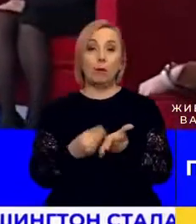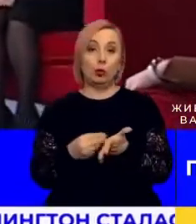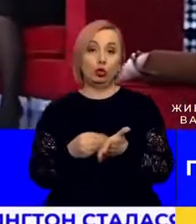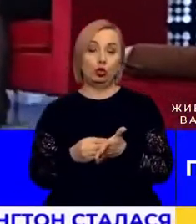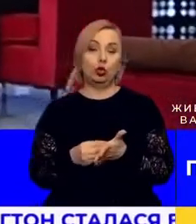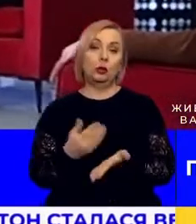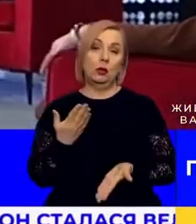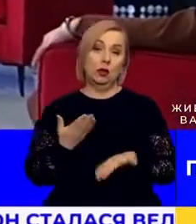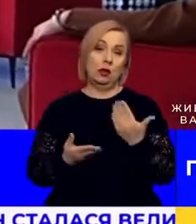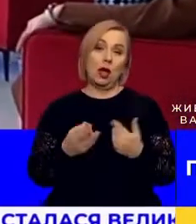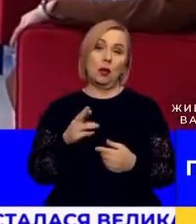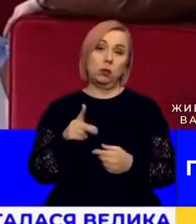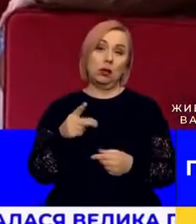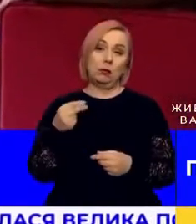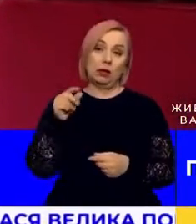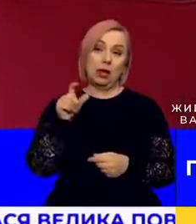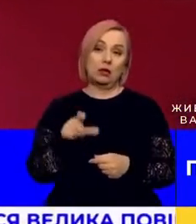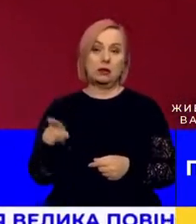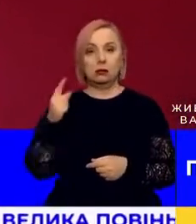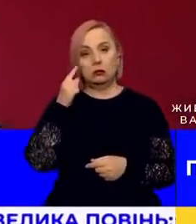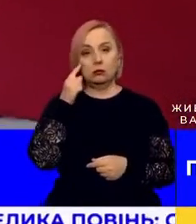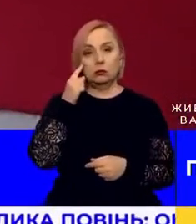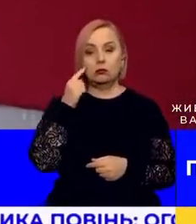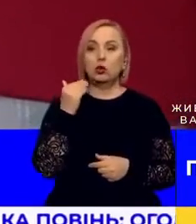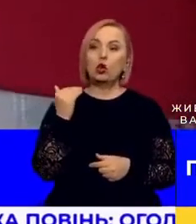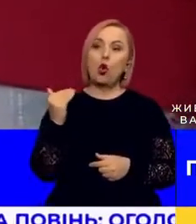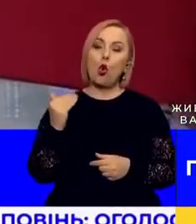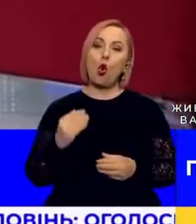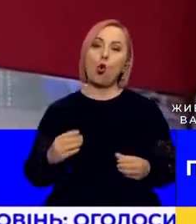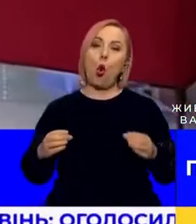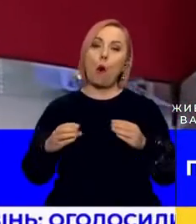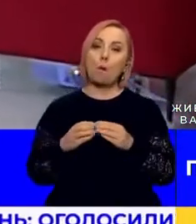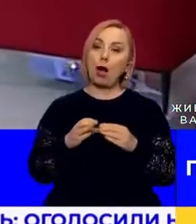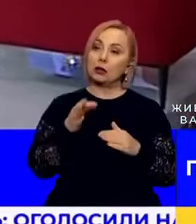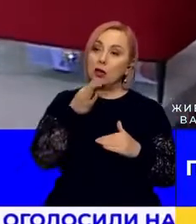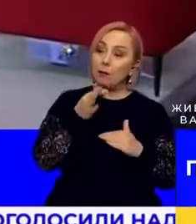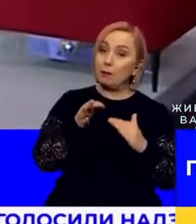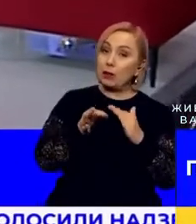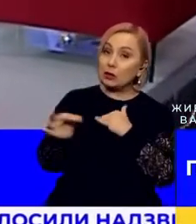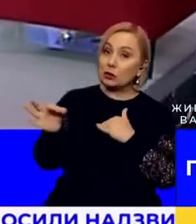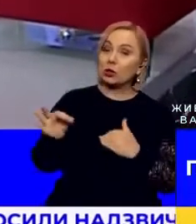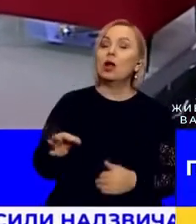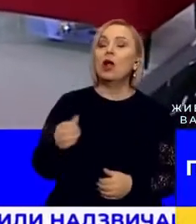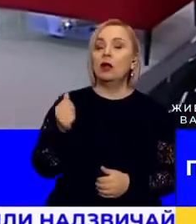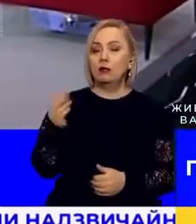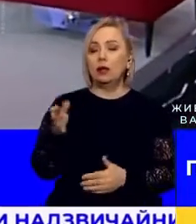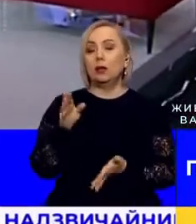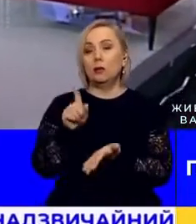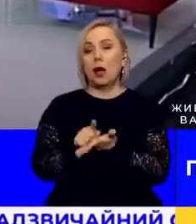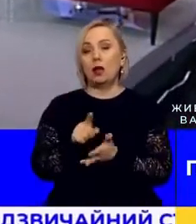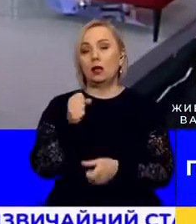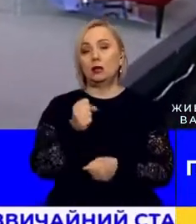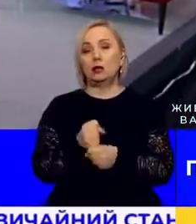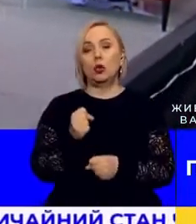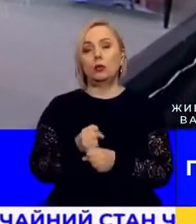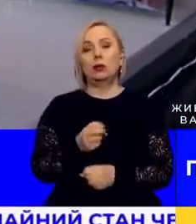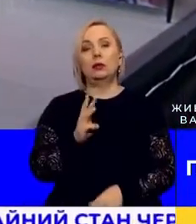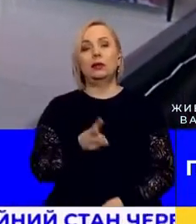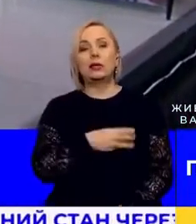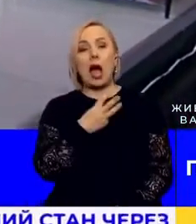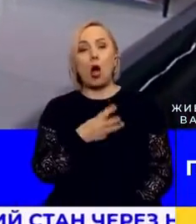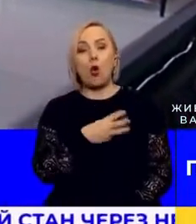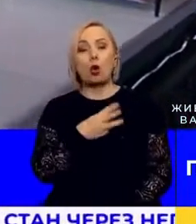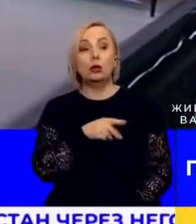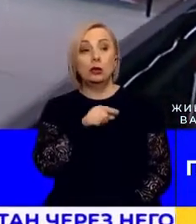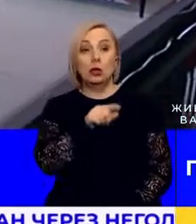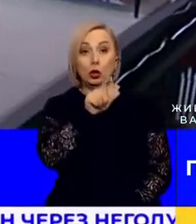подумав логічно, або його команда людей йому би про це сказали, то все ж таки він би мав зробити заохочення тих